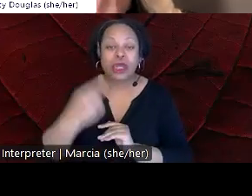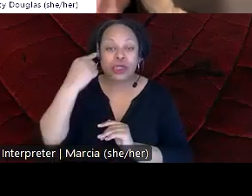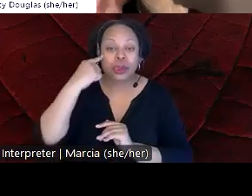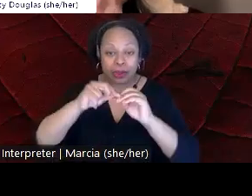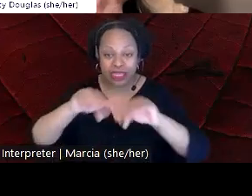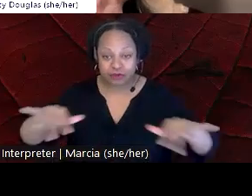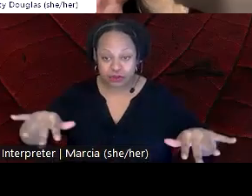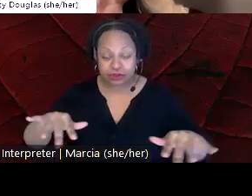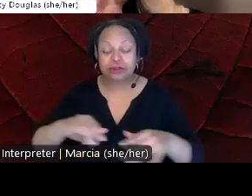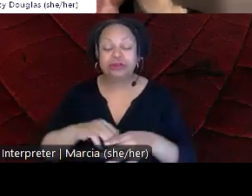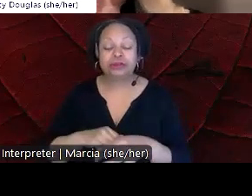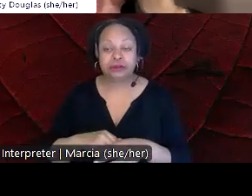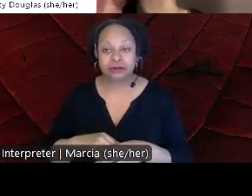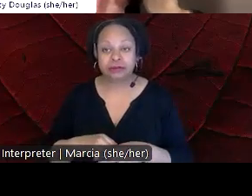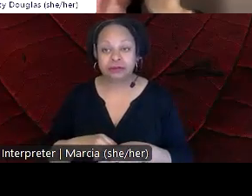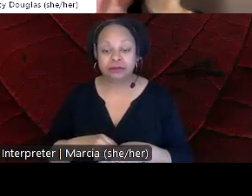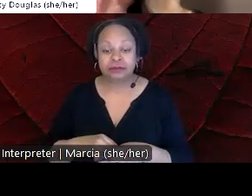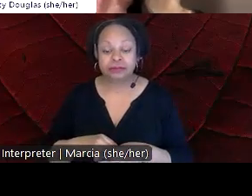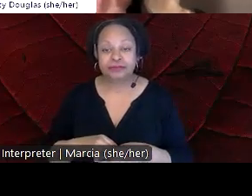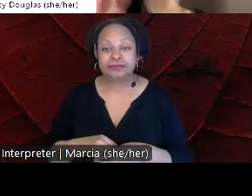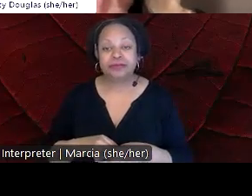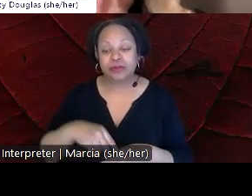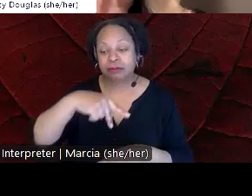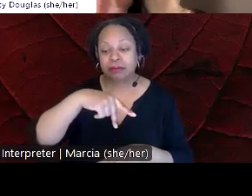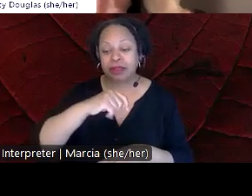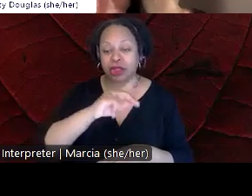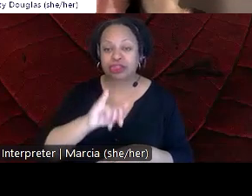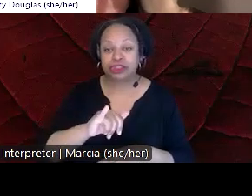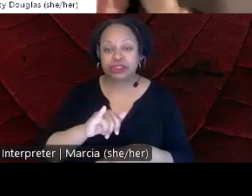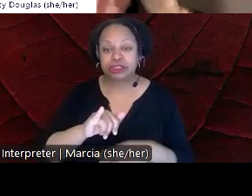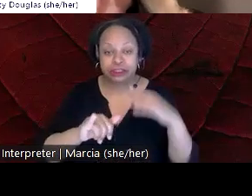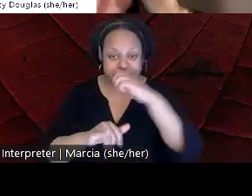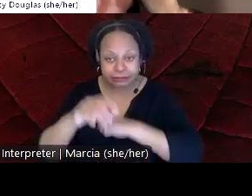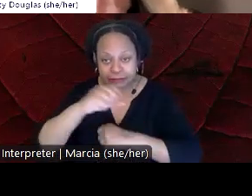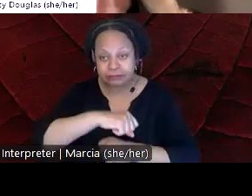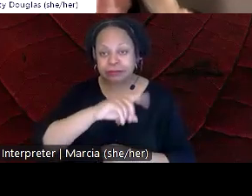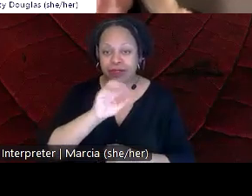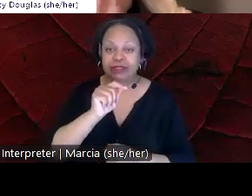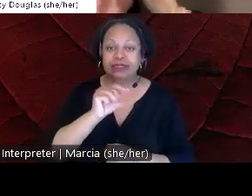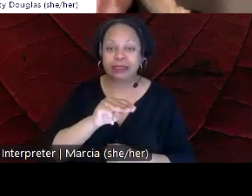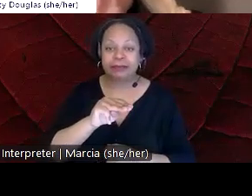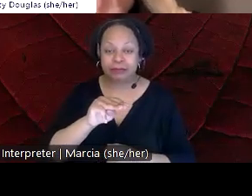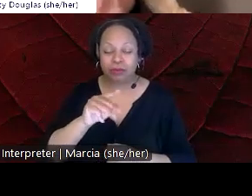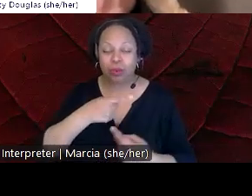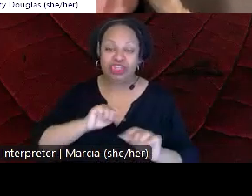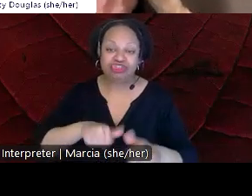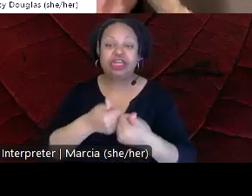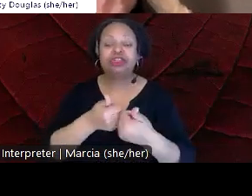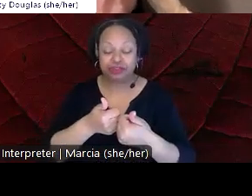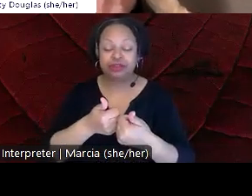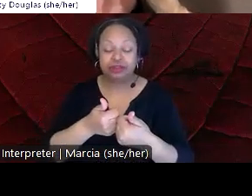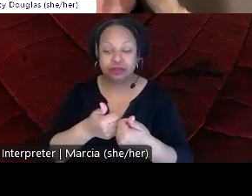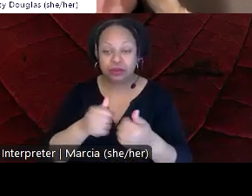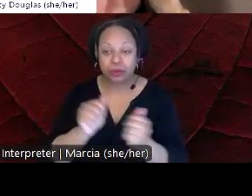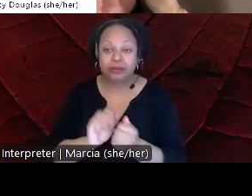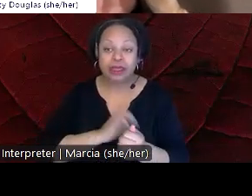s'auto-identifie ou répond aux critères de neurodivergence. Et le paradigme de la pathologie est un paradigme que